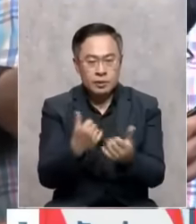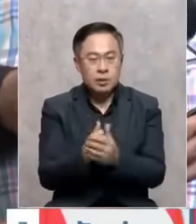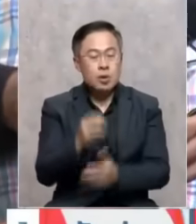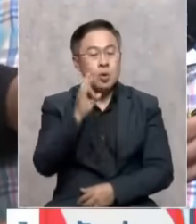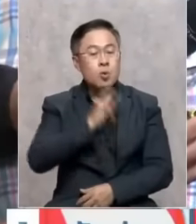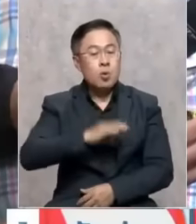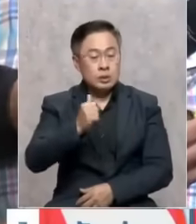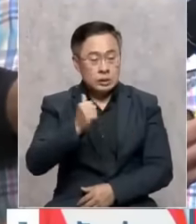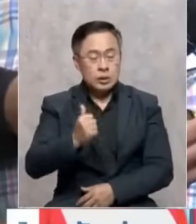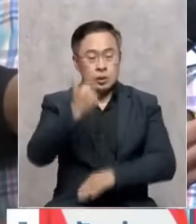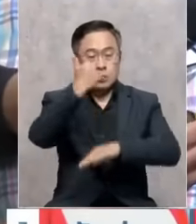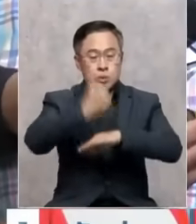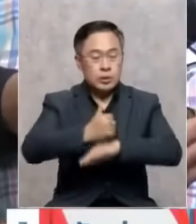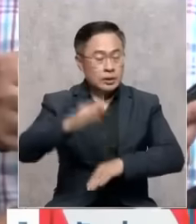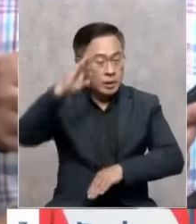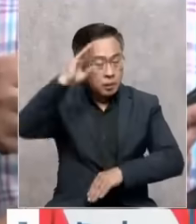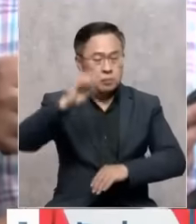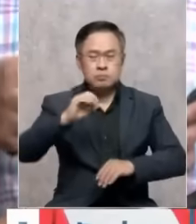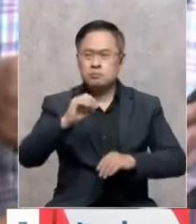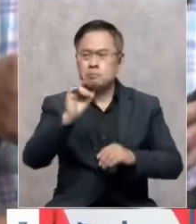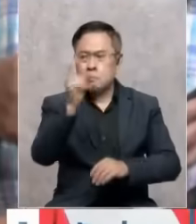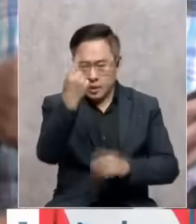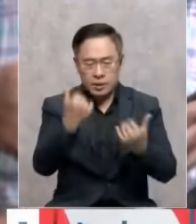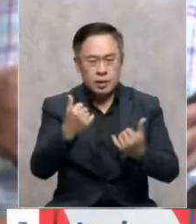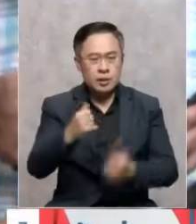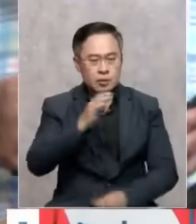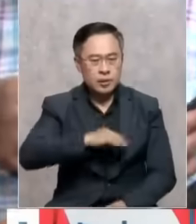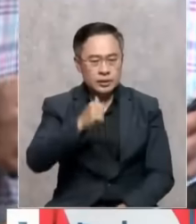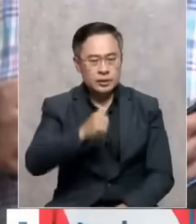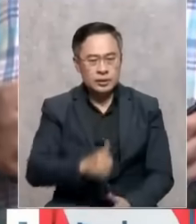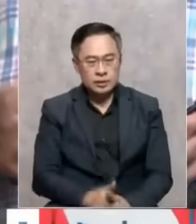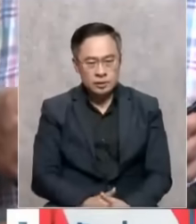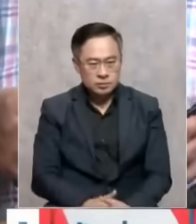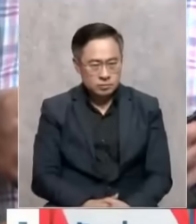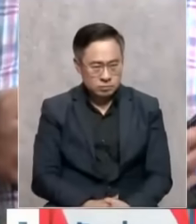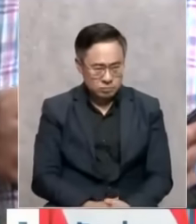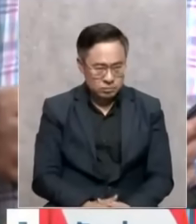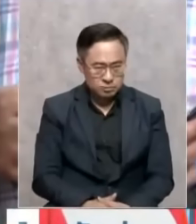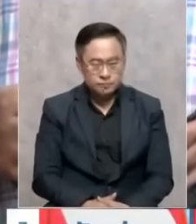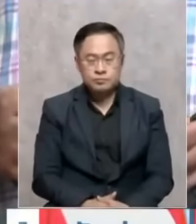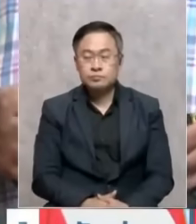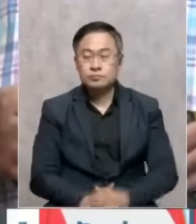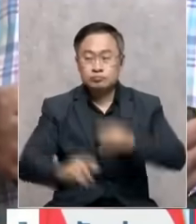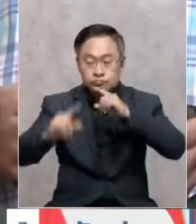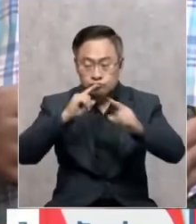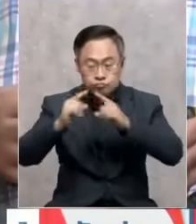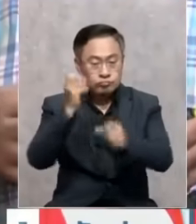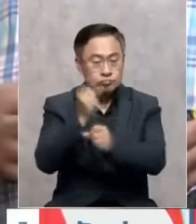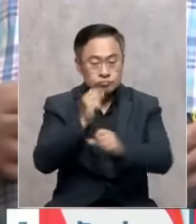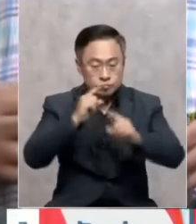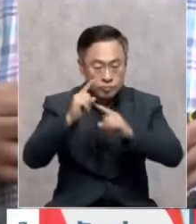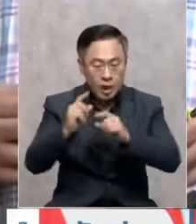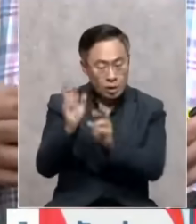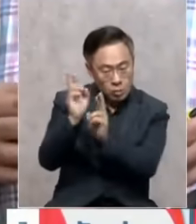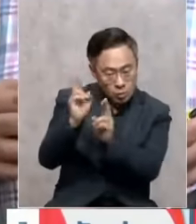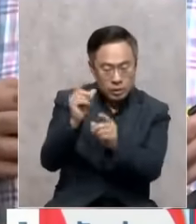ที่ดี ครับนักข่าวก็ถามว่าเอ๊ะไอมีการพูดถึงเรื่องของทำงานเนี่ยไม่ประมา